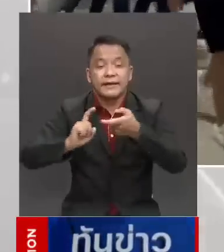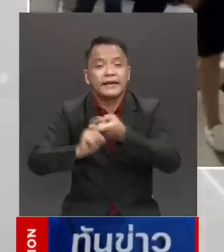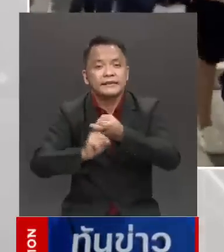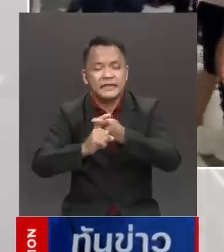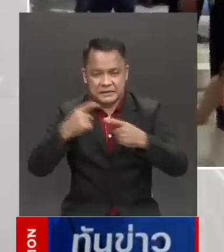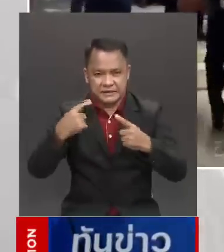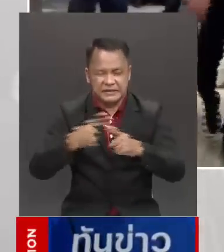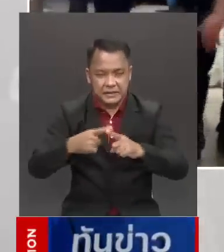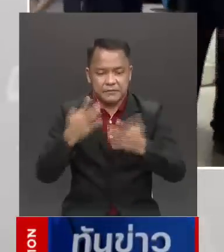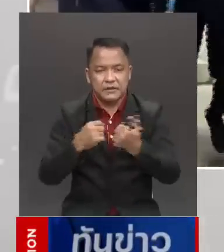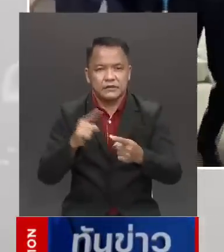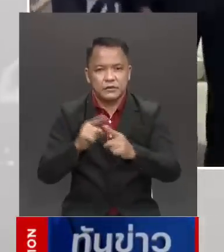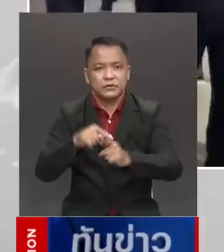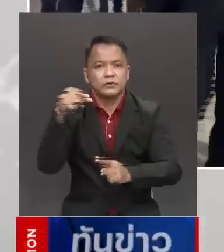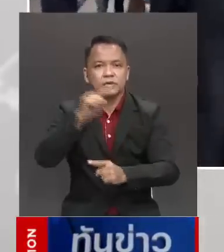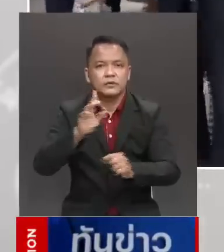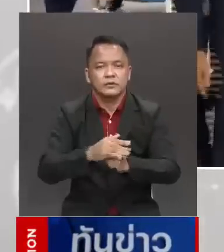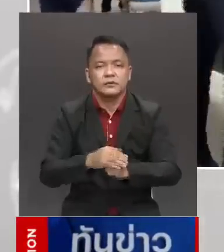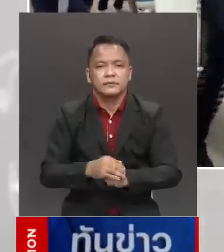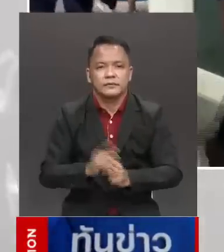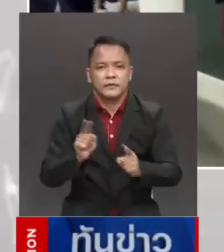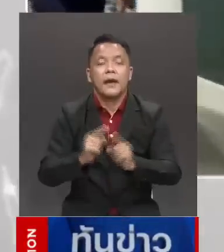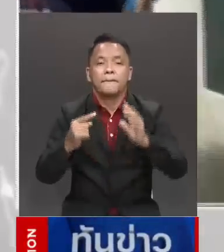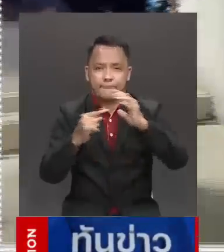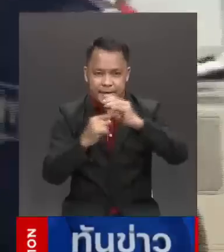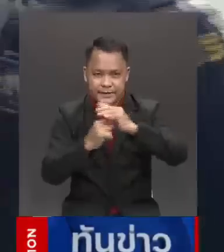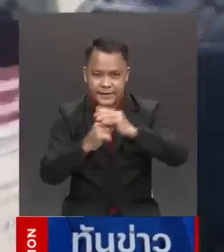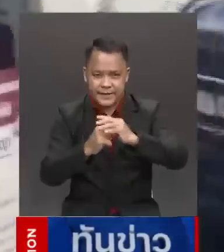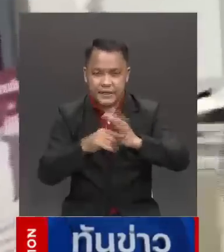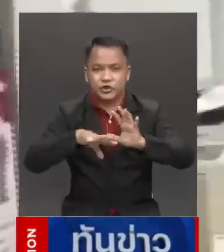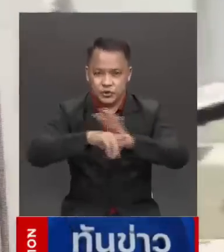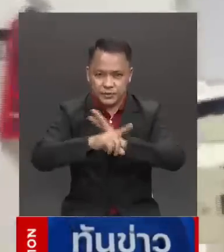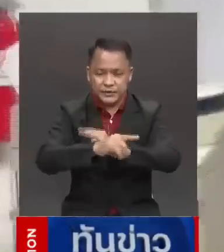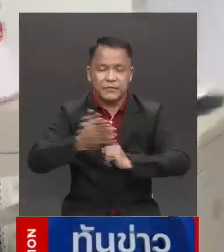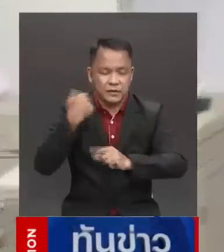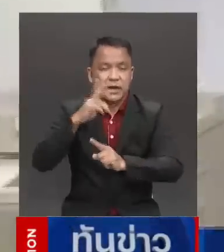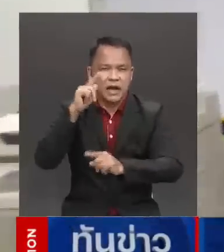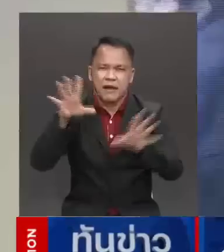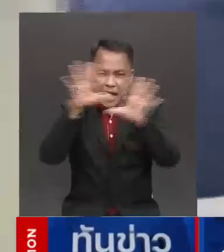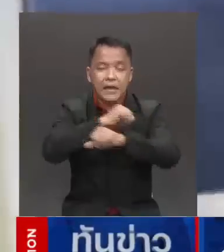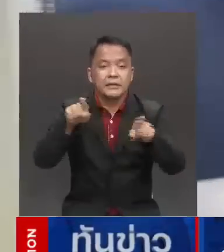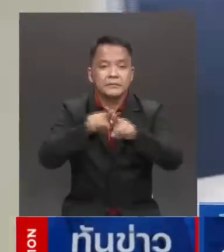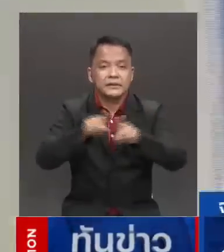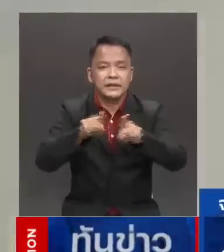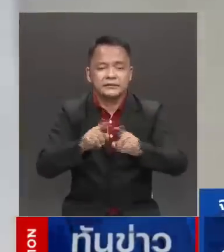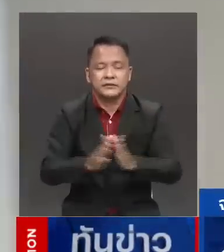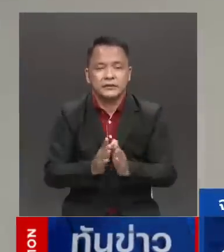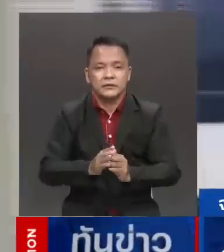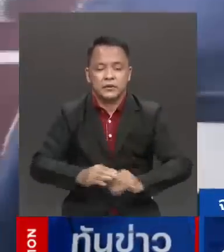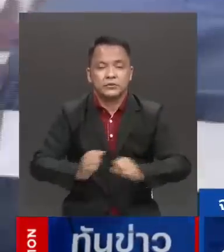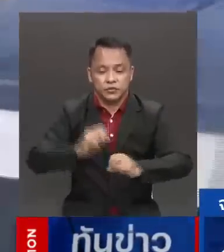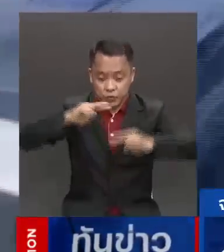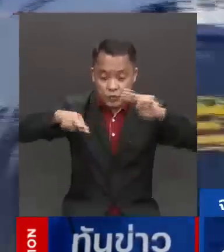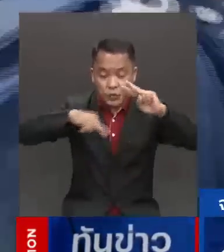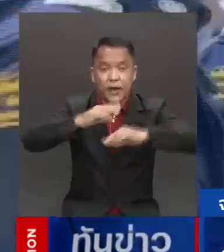าดเจ็บนะครับแล้วเหตุการณ์เกิดขึ้นที่ไหนในพื้นที่ของพัทยาอีกแล้วครับในช่วงที่ผ่านมาก็มีข่าวลักษณะแบบนี้อยู่เป็นประจำการทำร้ายร่